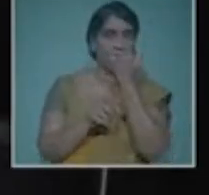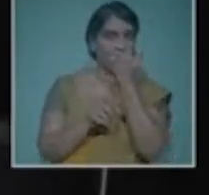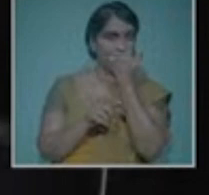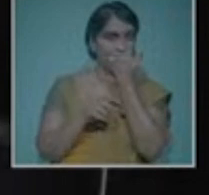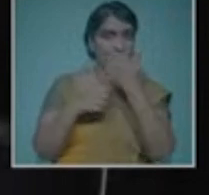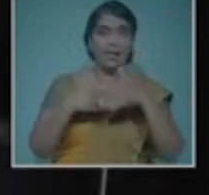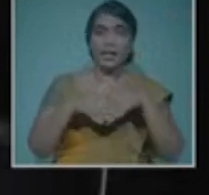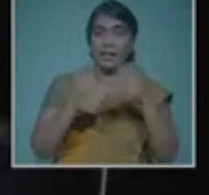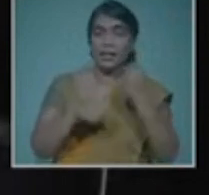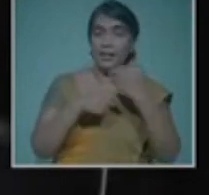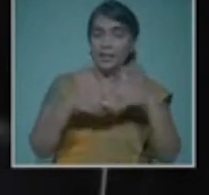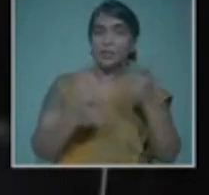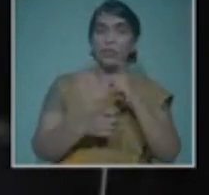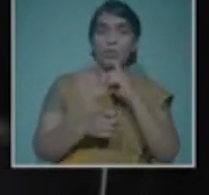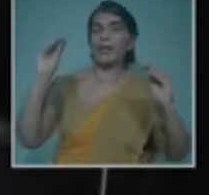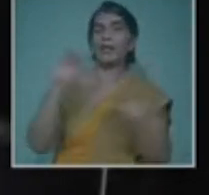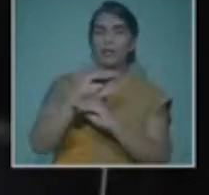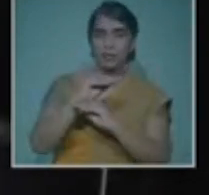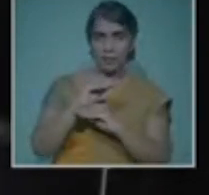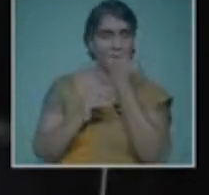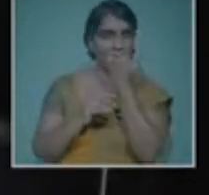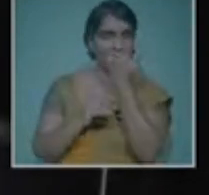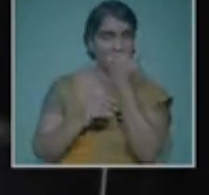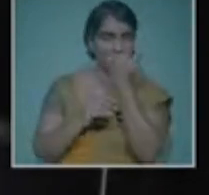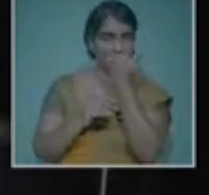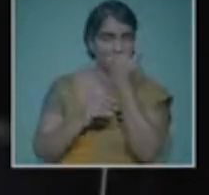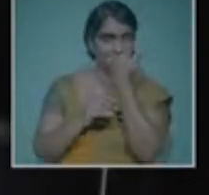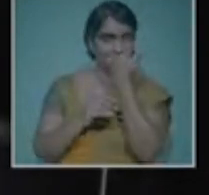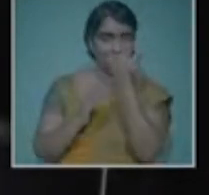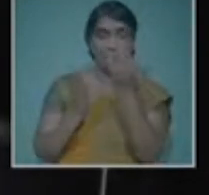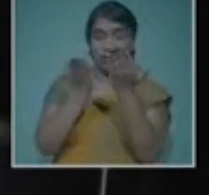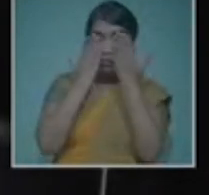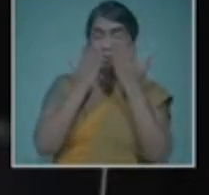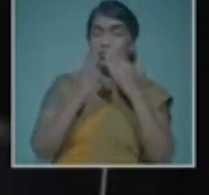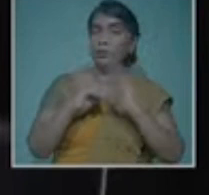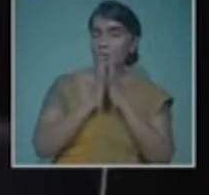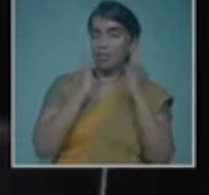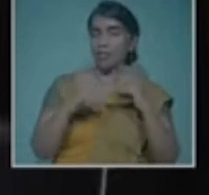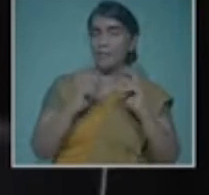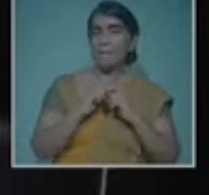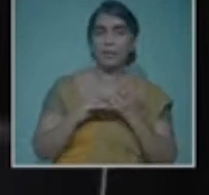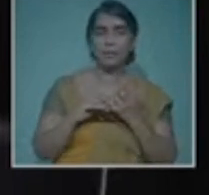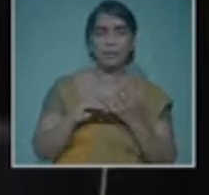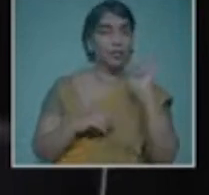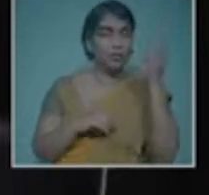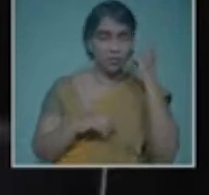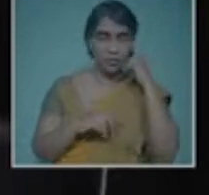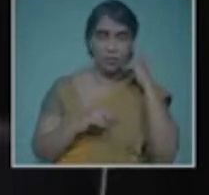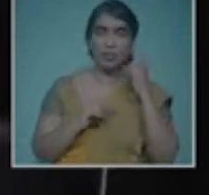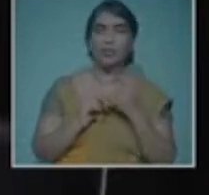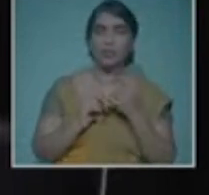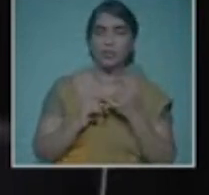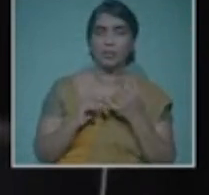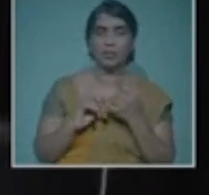பேசியிருந்தாரு. அதிகாரண அமைத்துமாட்ட மேக எக்கத்துக்கிறான் ஏ அருணாம ஒப்புக்கிரியுமே பாரே சம்பந்தம் லுக்கு பிரஸ்னியா தீனோ ஹெமோம தன்னோ மேக அரகன